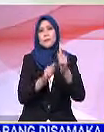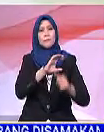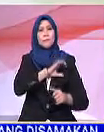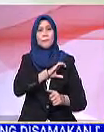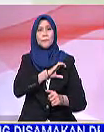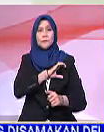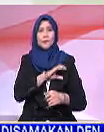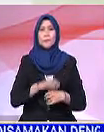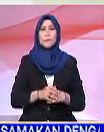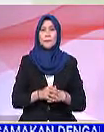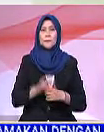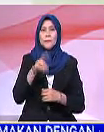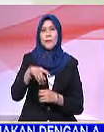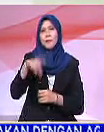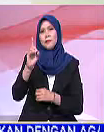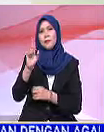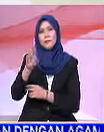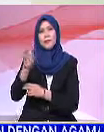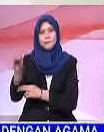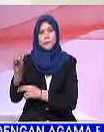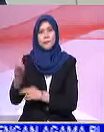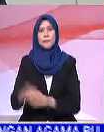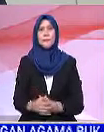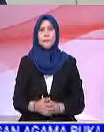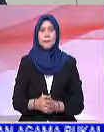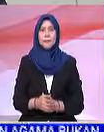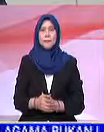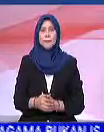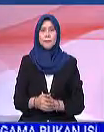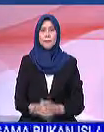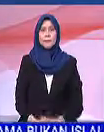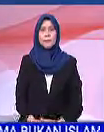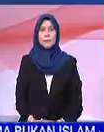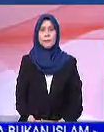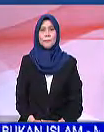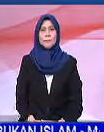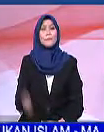Polis Diraja Malaysia, PDRM. Wanita yang masih